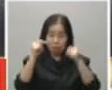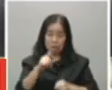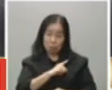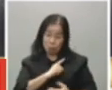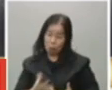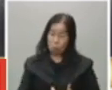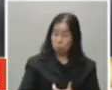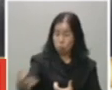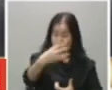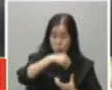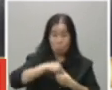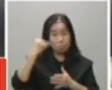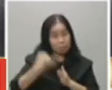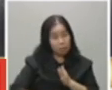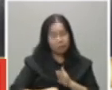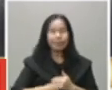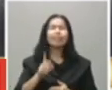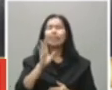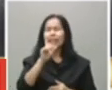ดหรือเปล่าไม่ผิดครับ